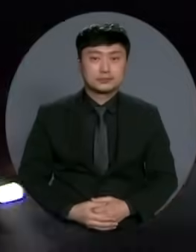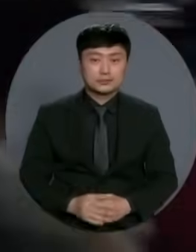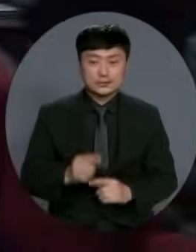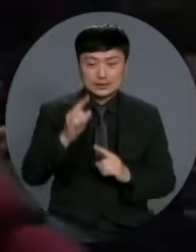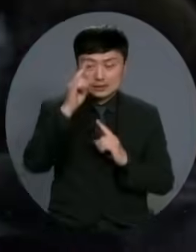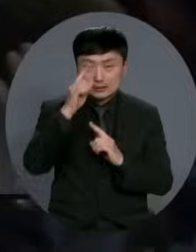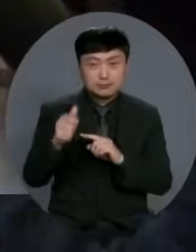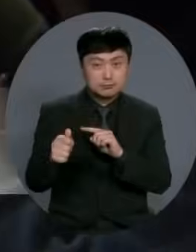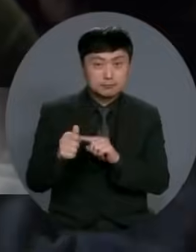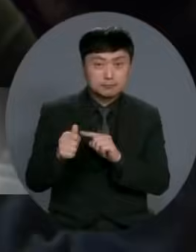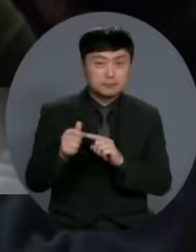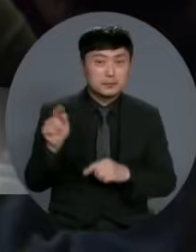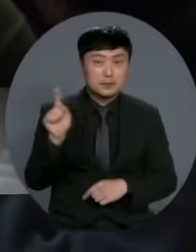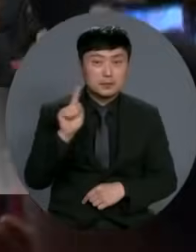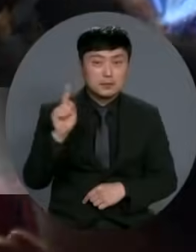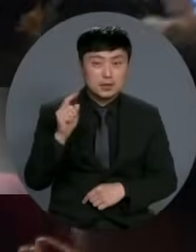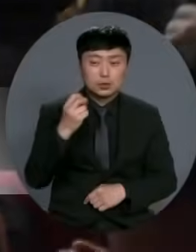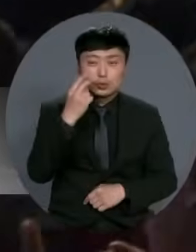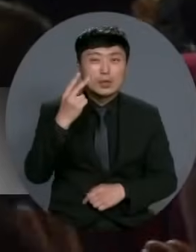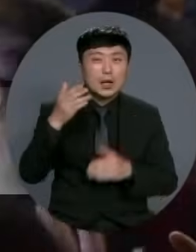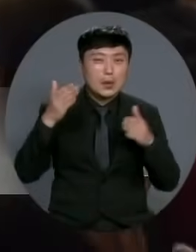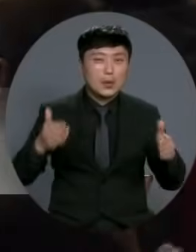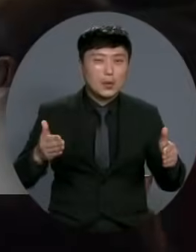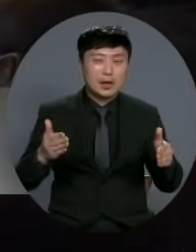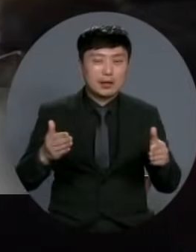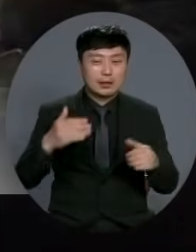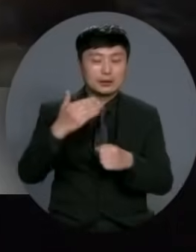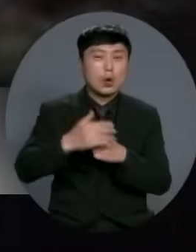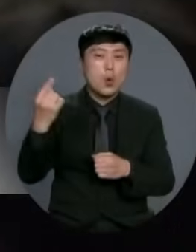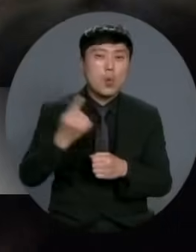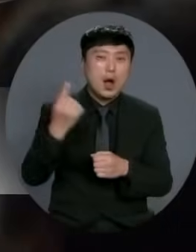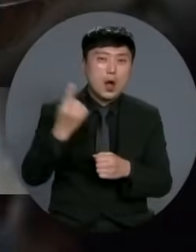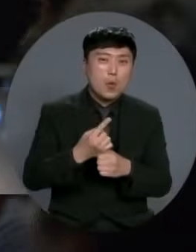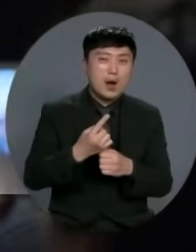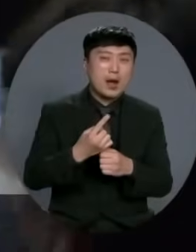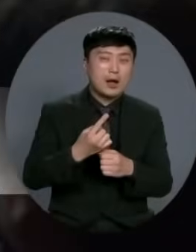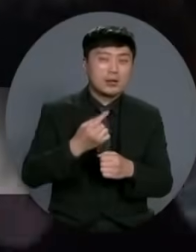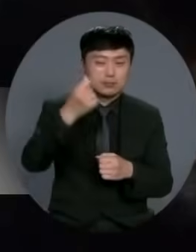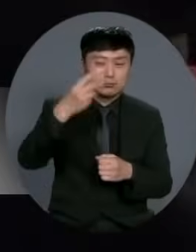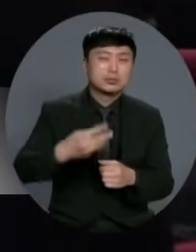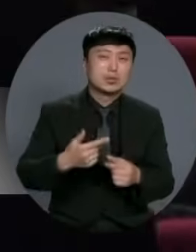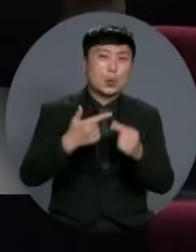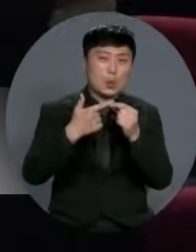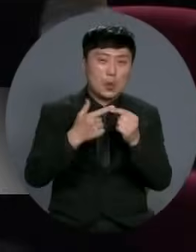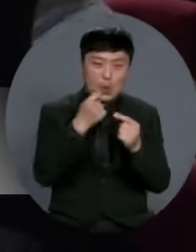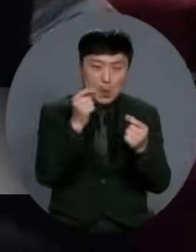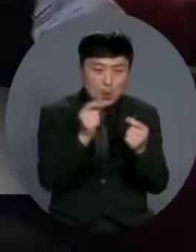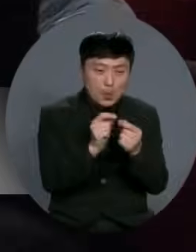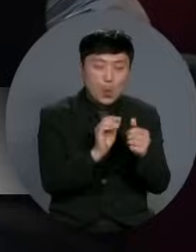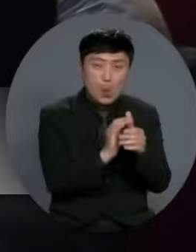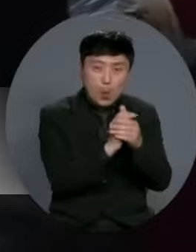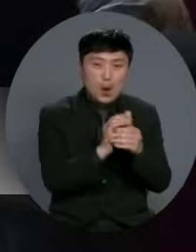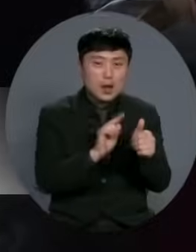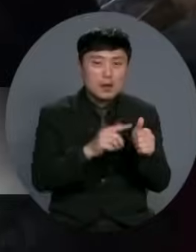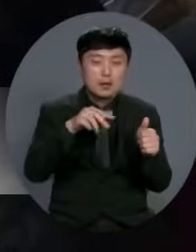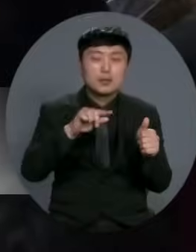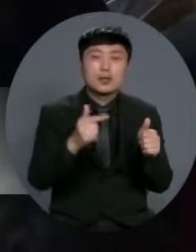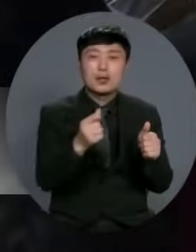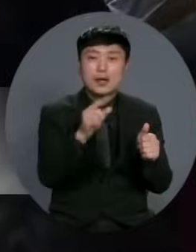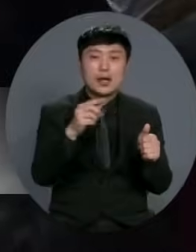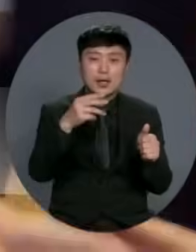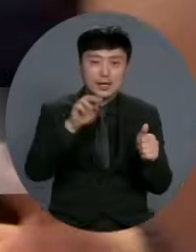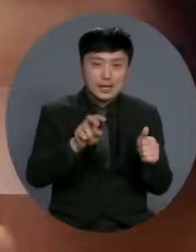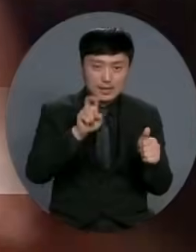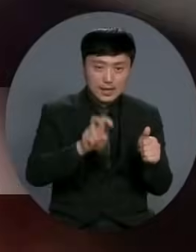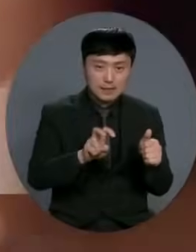이준석 전 국민의힘 대표가 최근 두 달 사이 여섯 번째로 대구를 찾았습니다. 측근으로 불리는 천하람 순천 당협위원장,